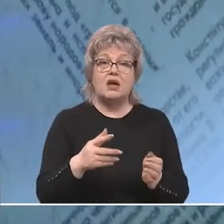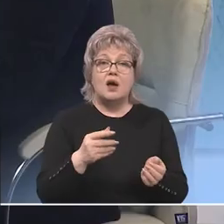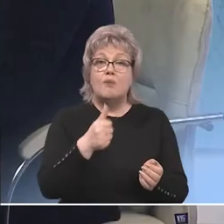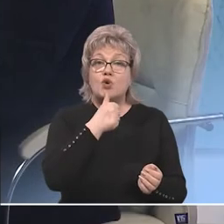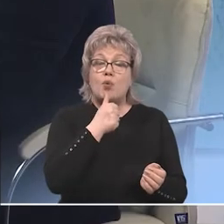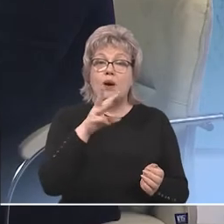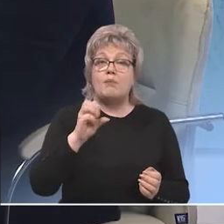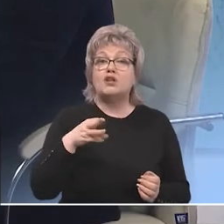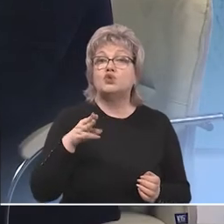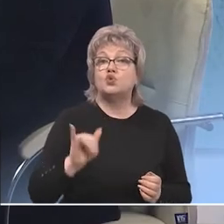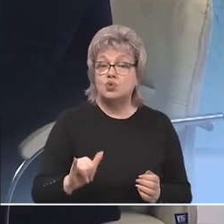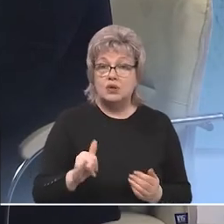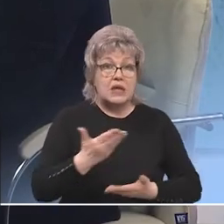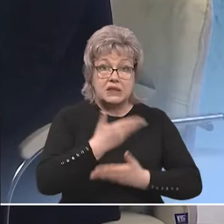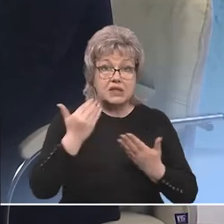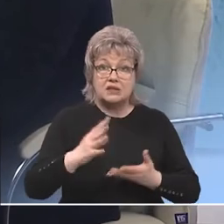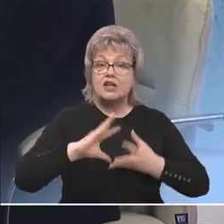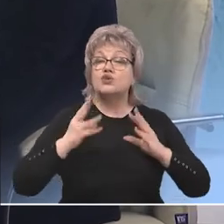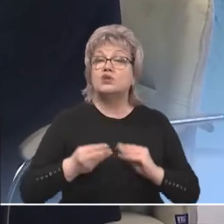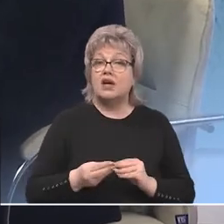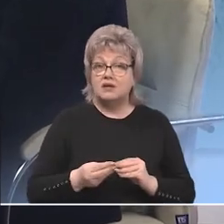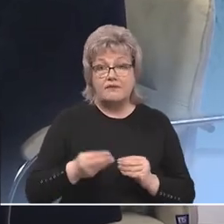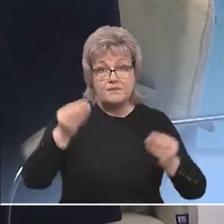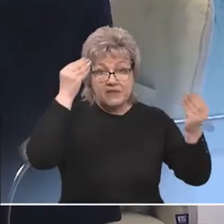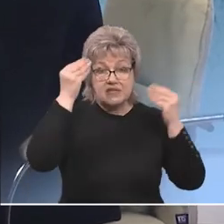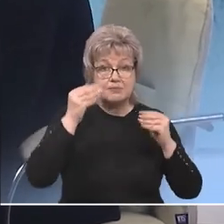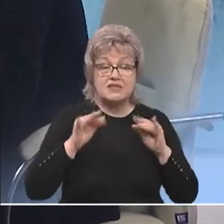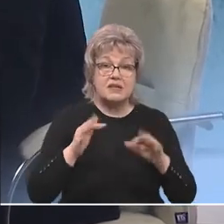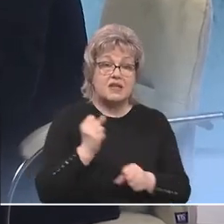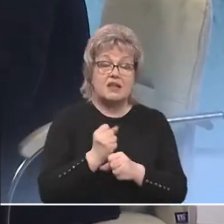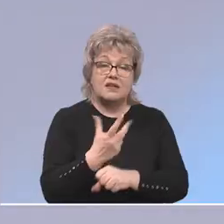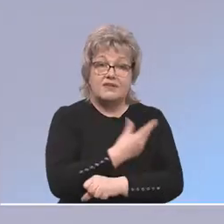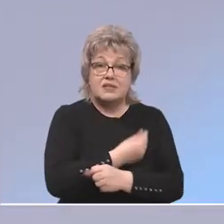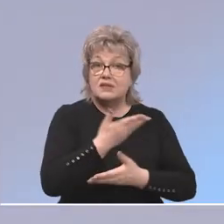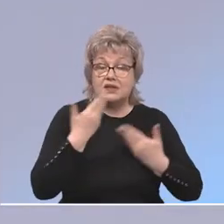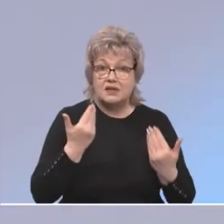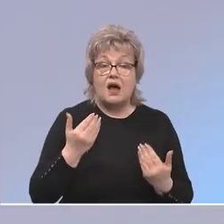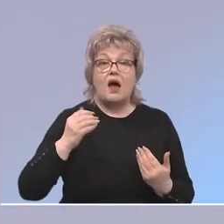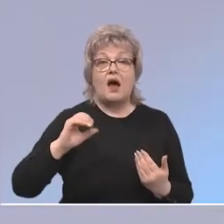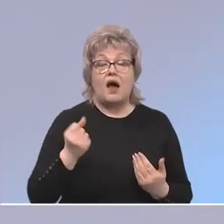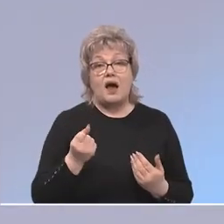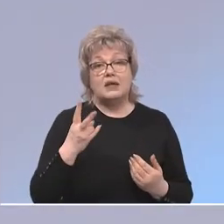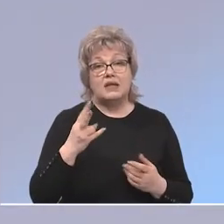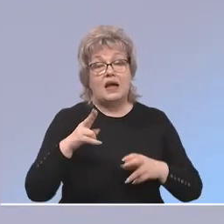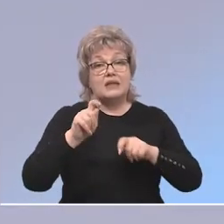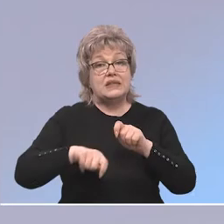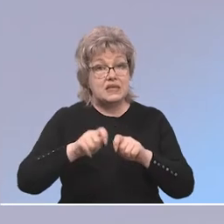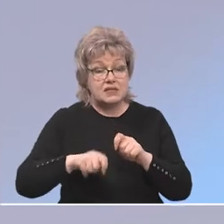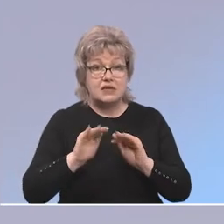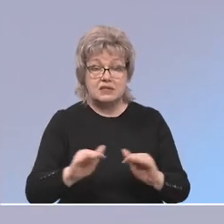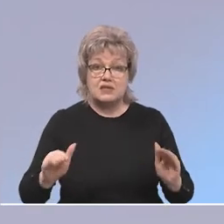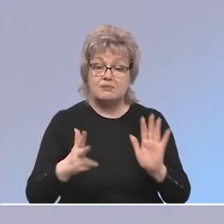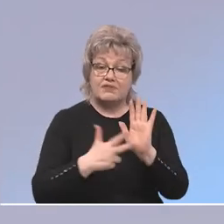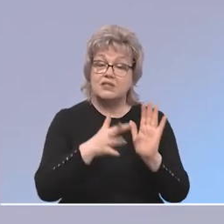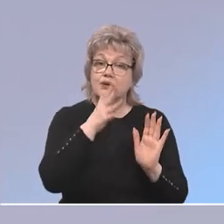что нет... результатов. Ну, понятно, да. Смысла нет, да, проверить, да. Нет, ничего. А вот диаскин-тест проводит детям